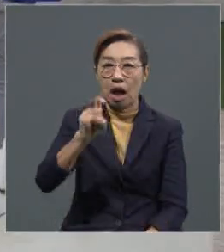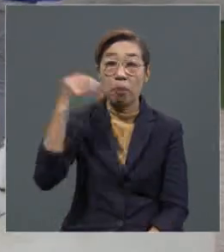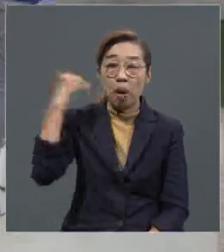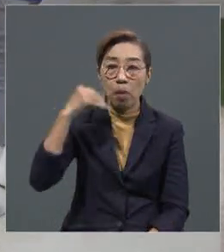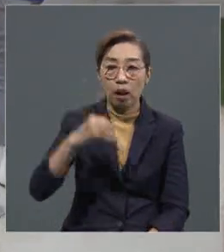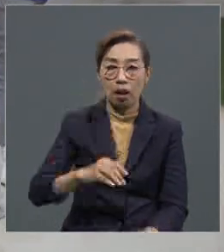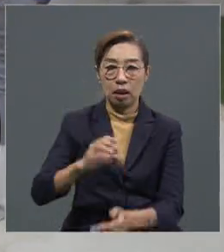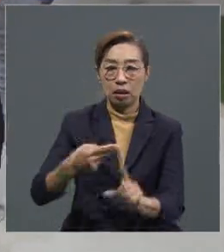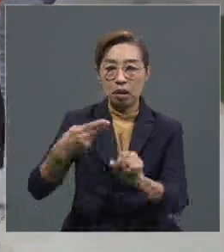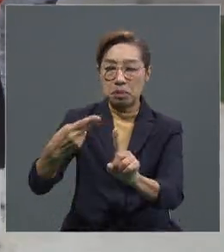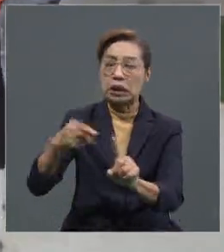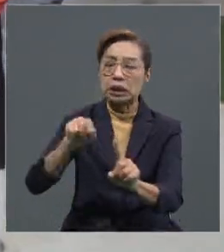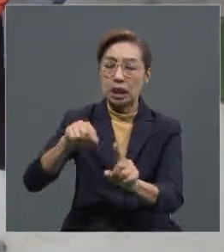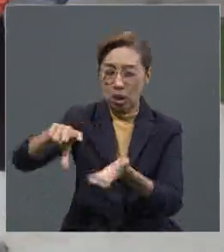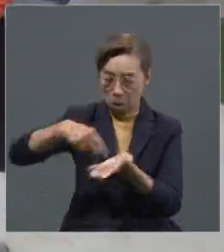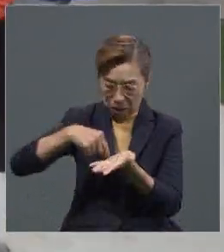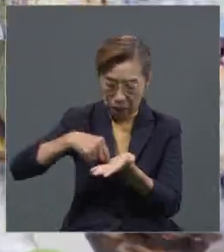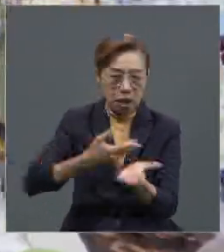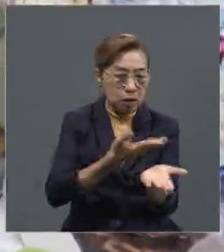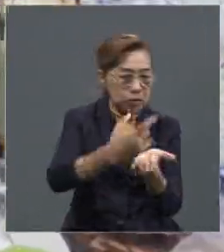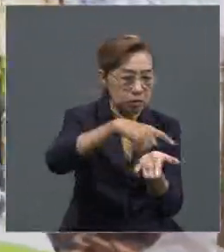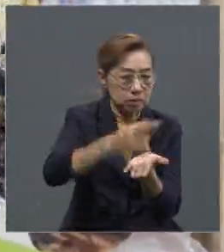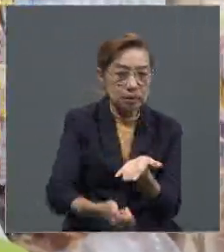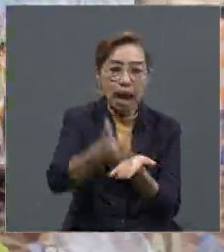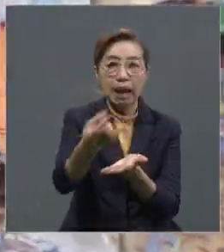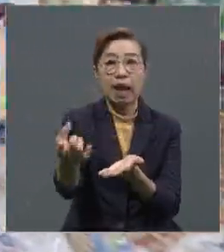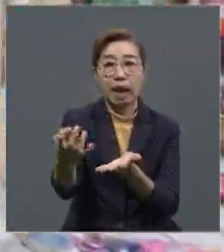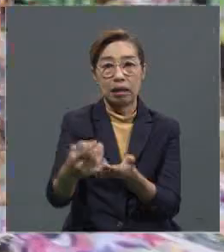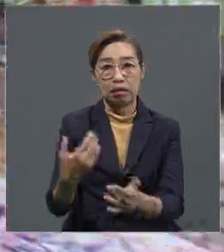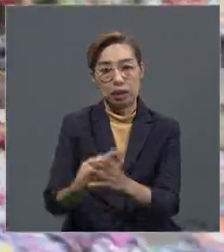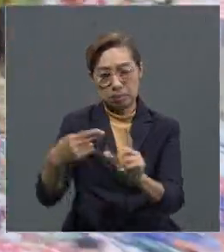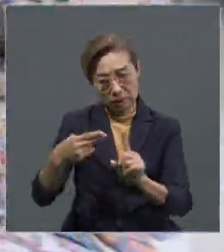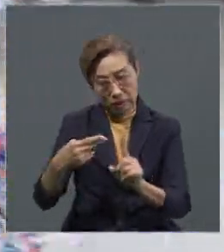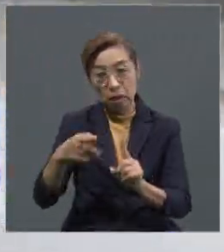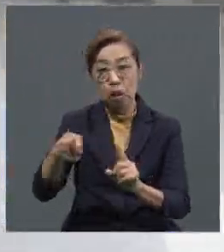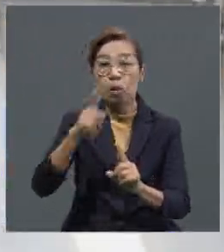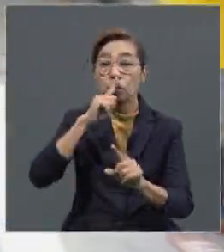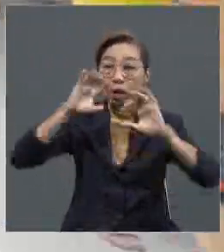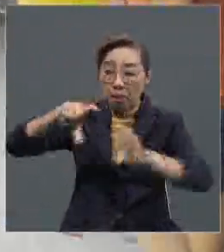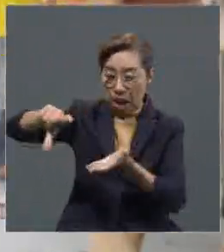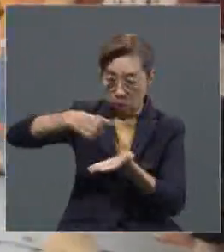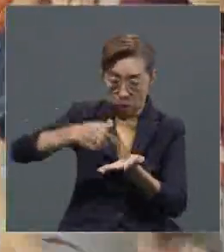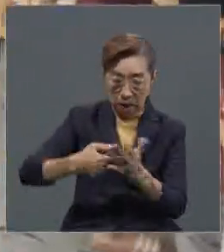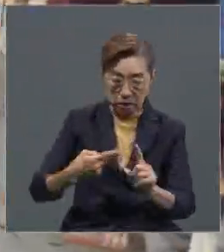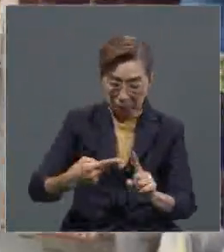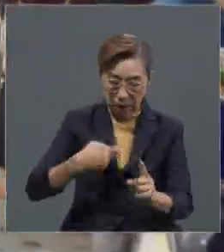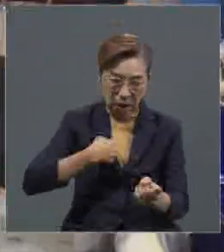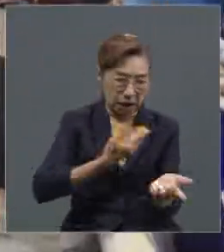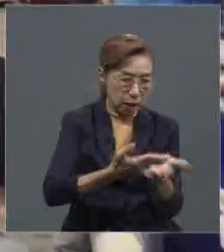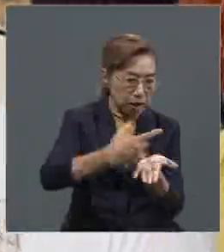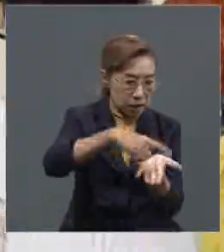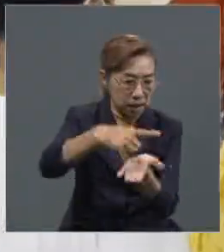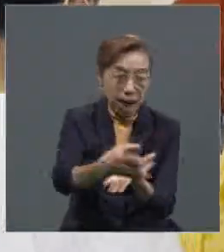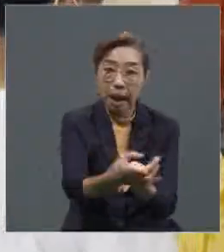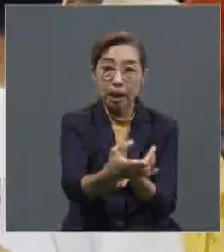ซื้ออะไรได้ซ ื ้ออะไรไม่ได้ ค่ะ เงิน 10,000 บาทเนี่ยเอาไปจับจ่ายอะไรกันได้บ้างสินค้าและบริการ